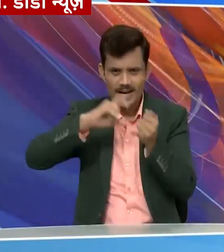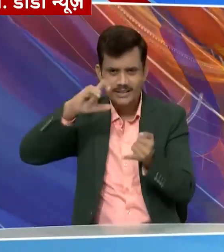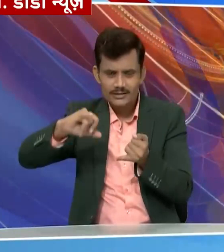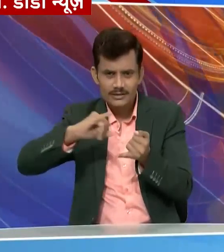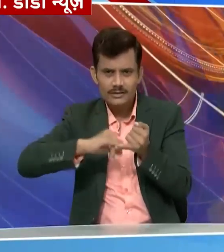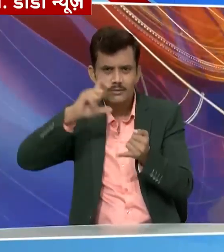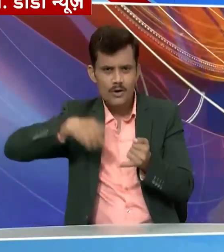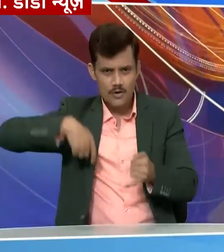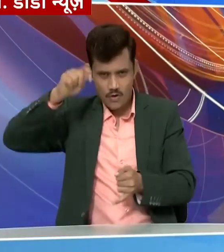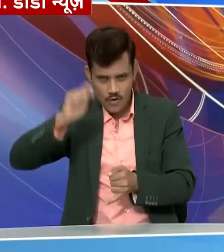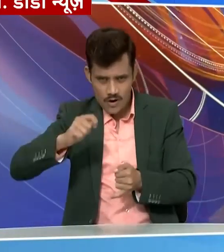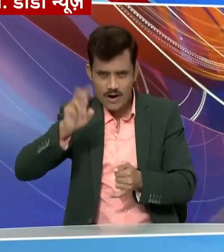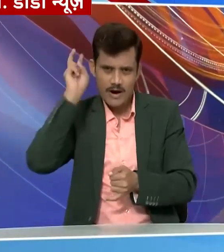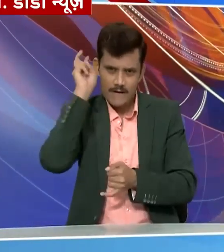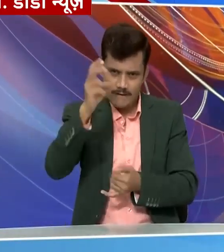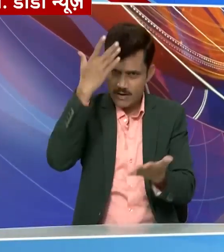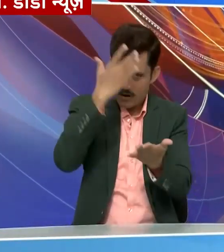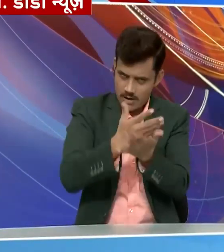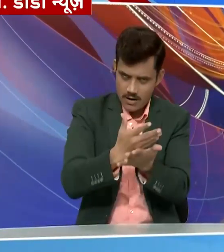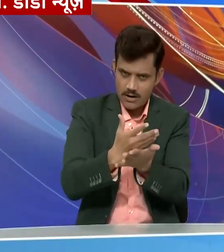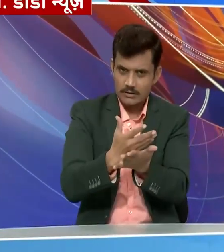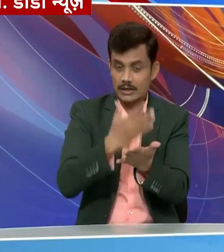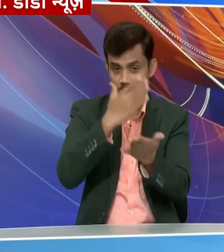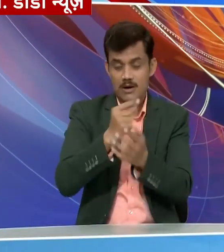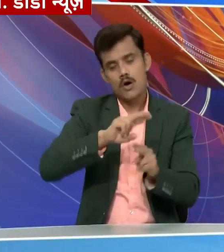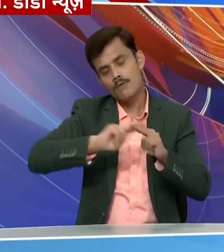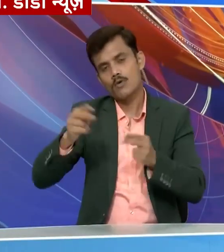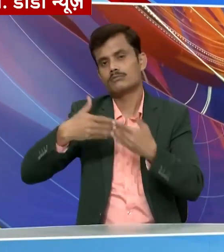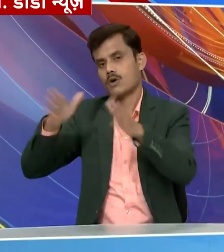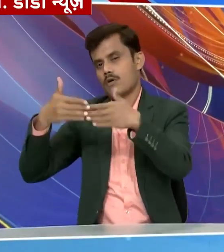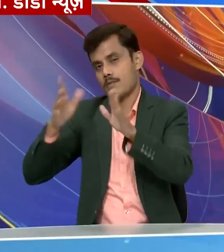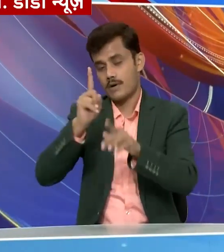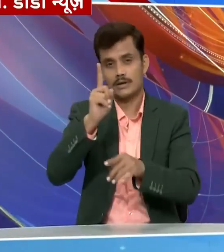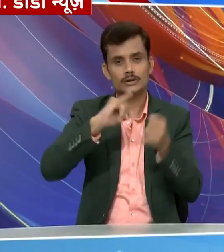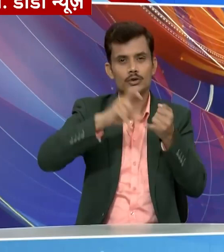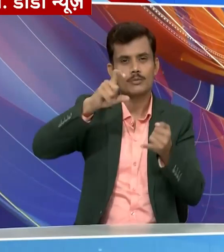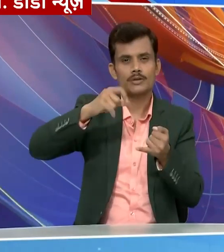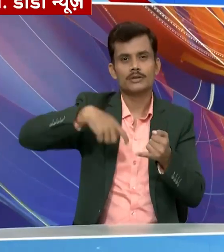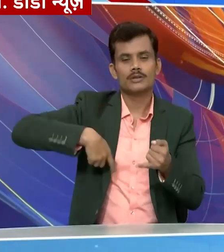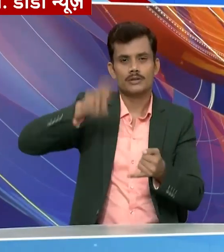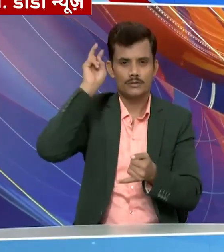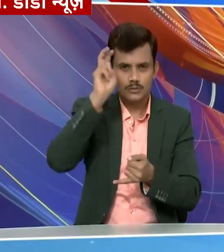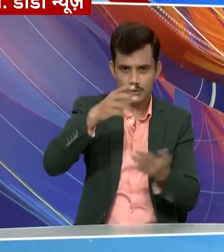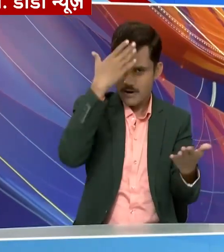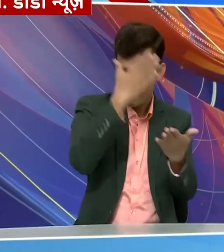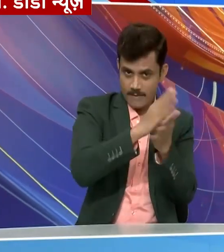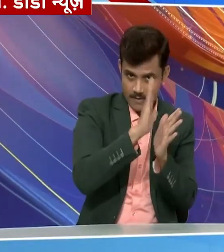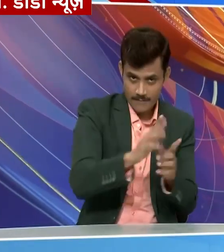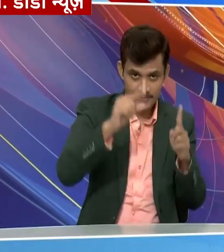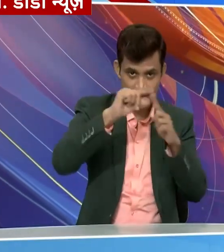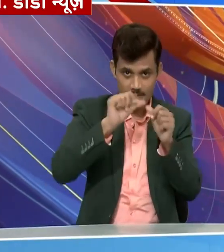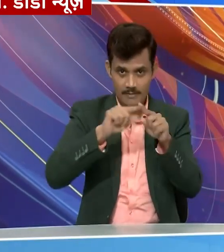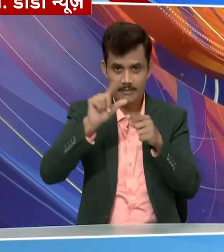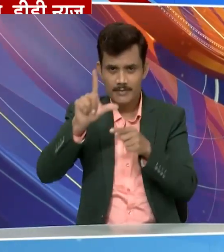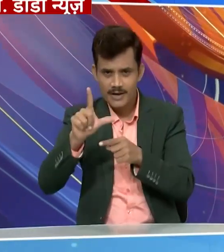कोर्ट मेट्रो स्टेशन को छोड़कर बाकी सभी मेट्रो स्टेशन खुले रहेंगे। वहीं सुप्रीम कोर्ट, पटेल चौक, आरके आश्रम